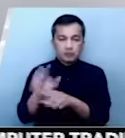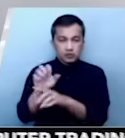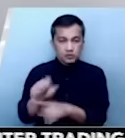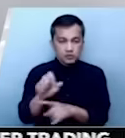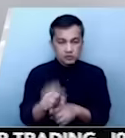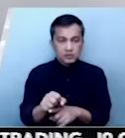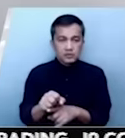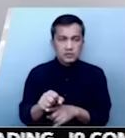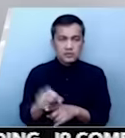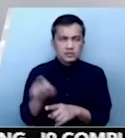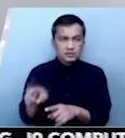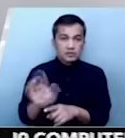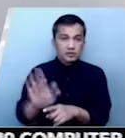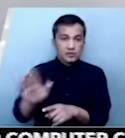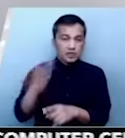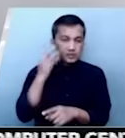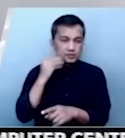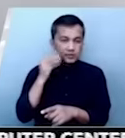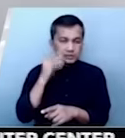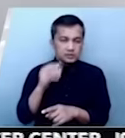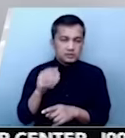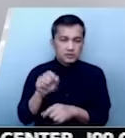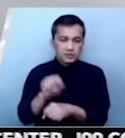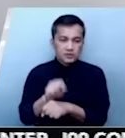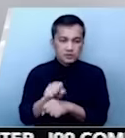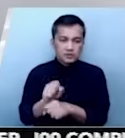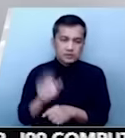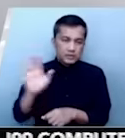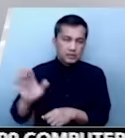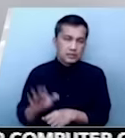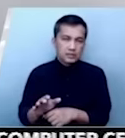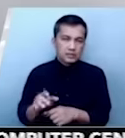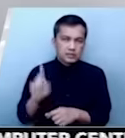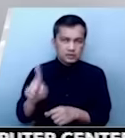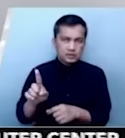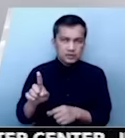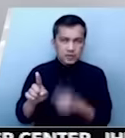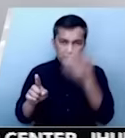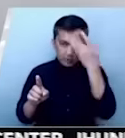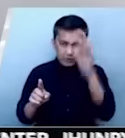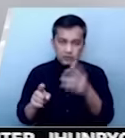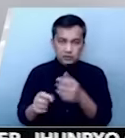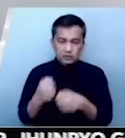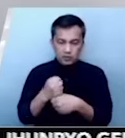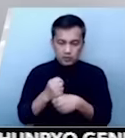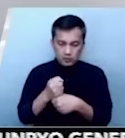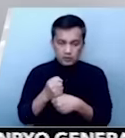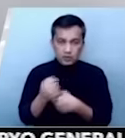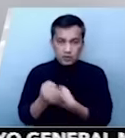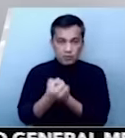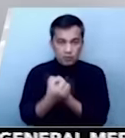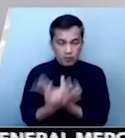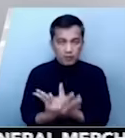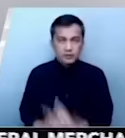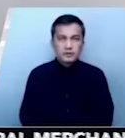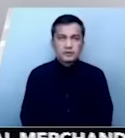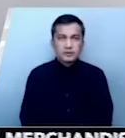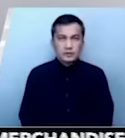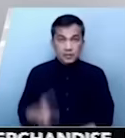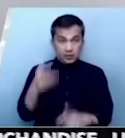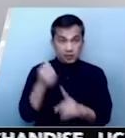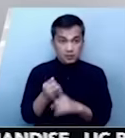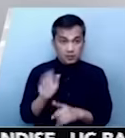experience na operatives nila. Lalo na yung isa na marunong gumawa ng bomba. So yung impact nito sa grupo, yung